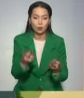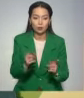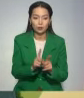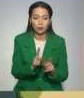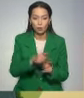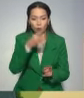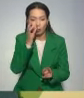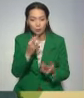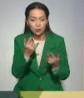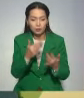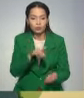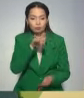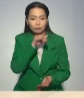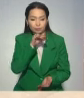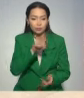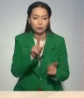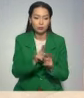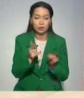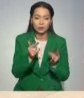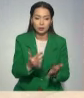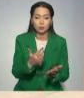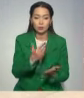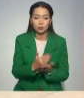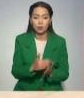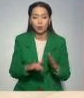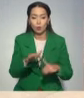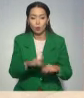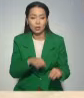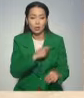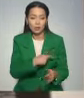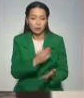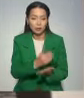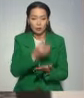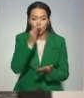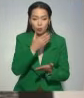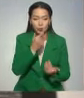это квалификация надо дипломом население